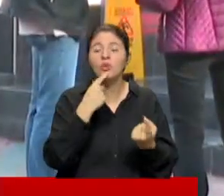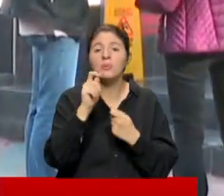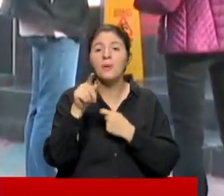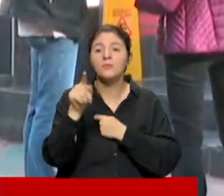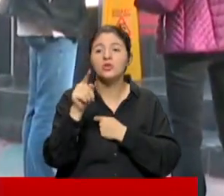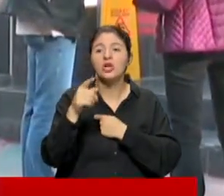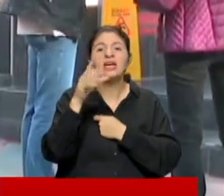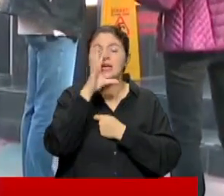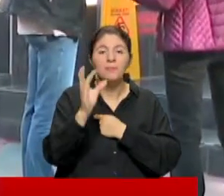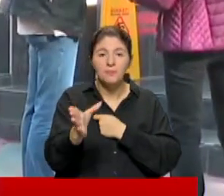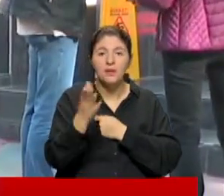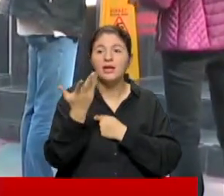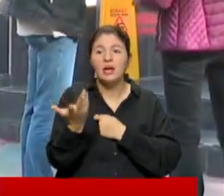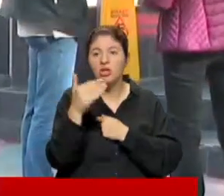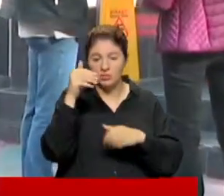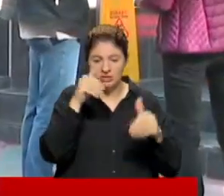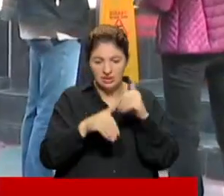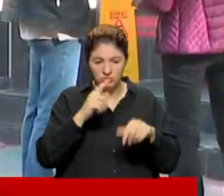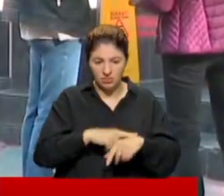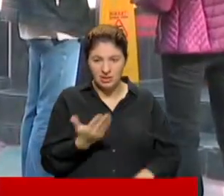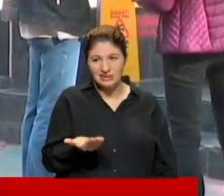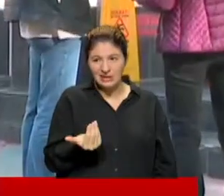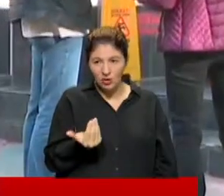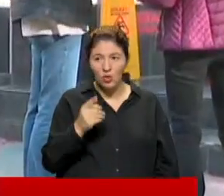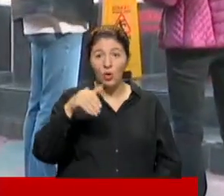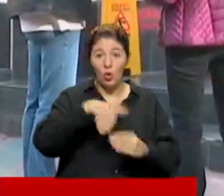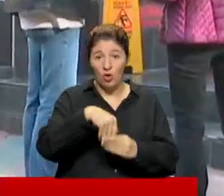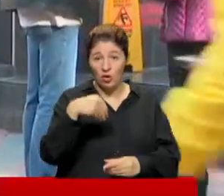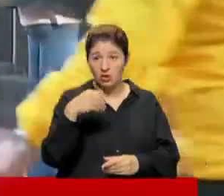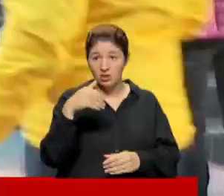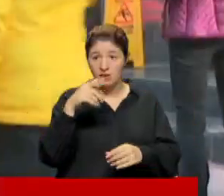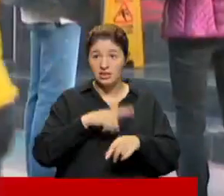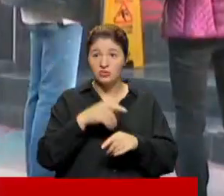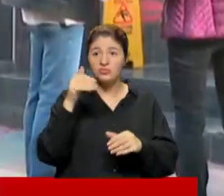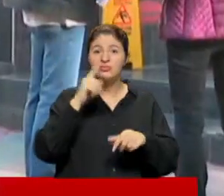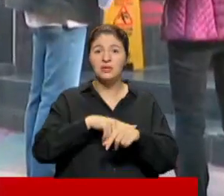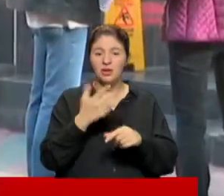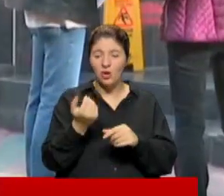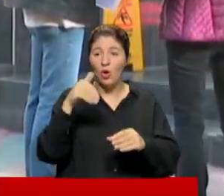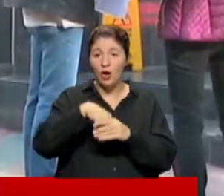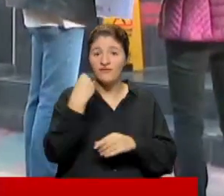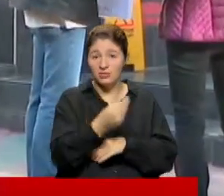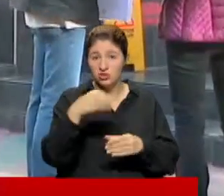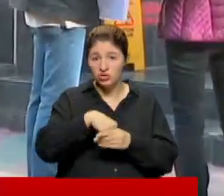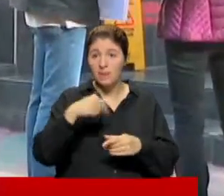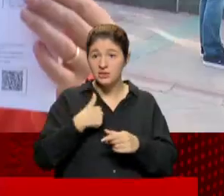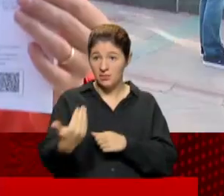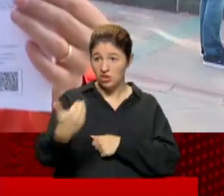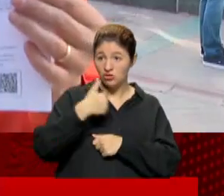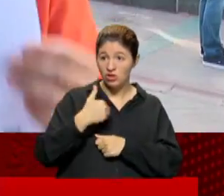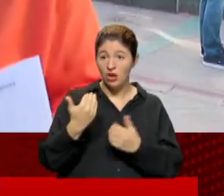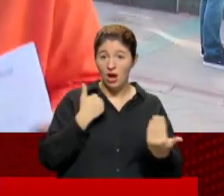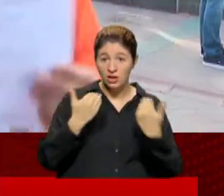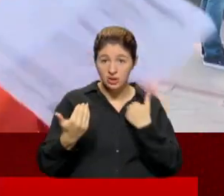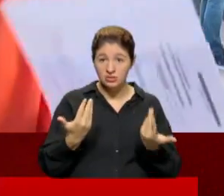Mesela bu şahıs kim acaba seçim zamanı yaklaştığında oy pusulas seçim zamana yaklaştığında oy kullanması için bize mi gelecek